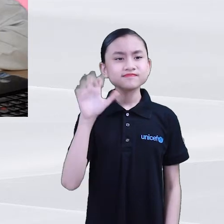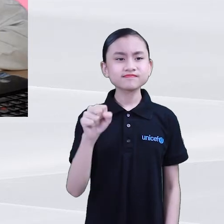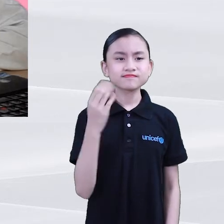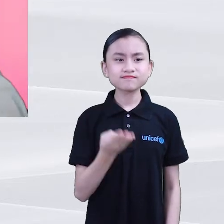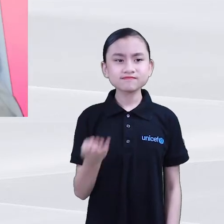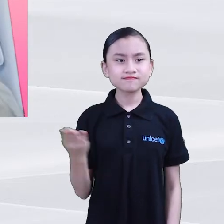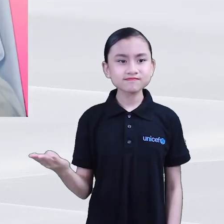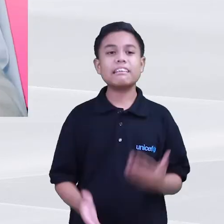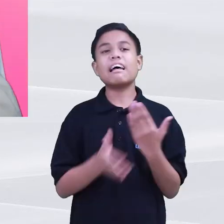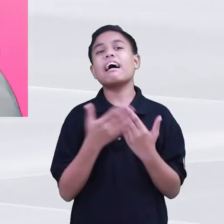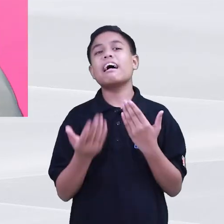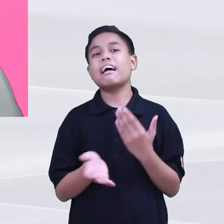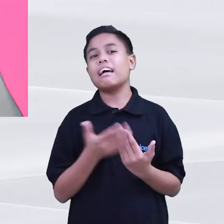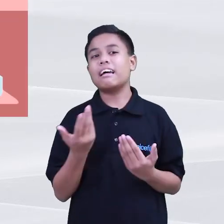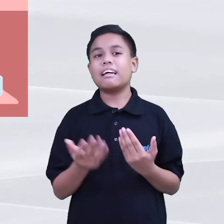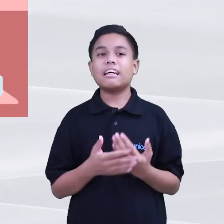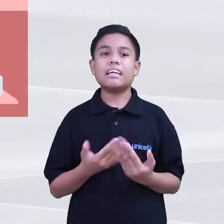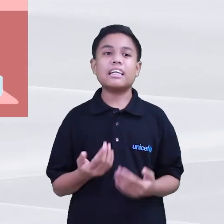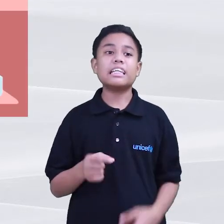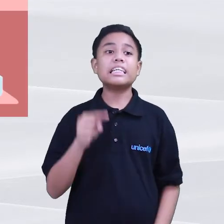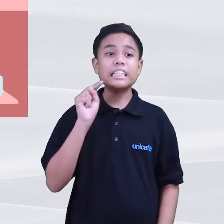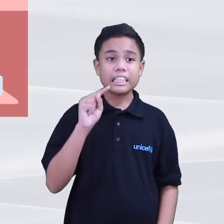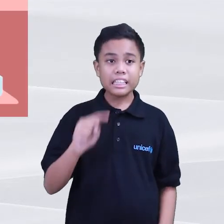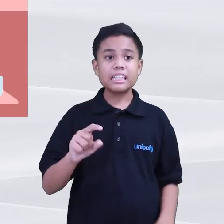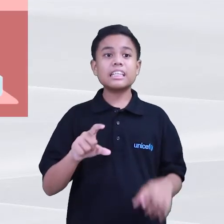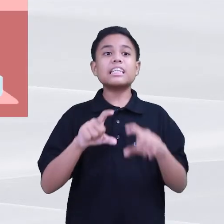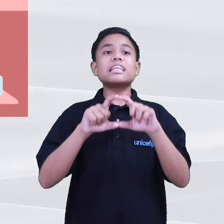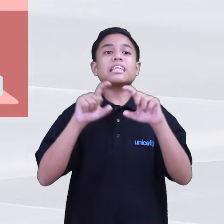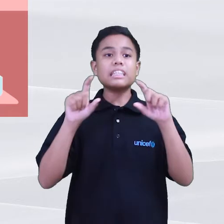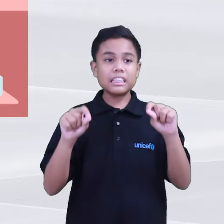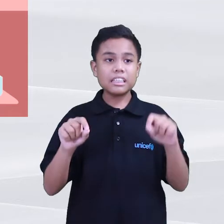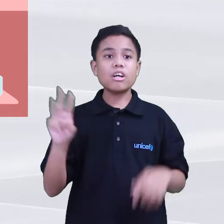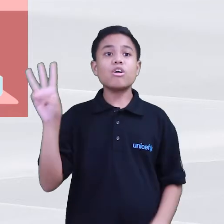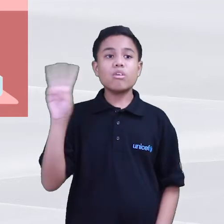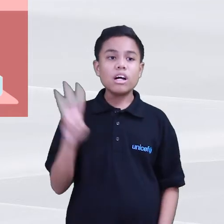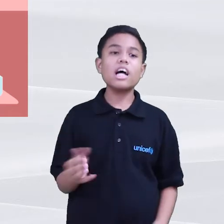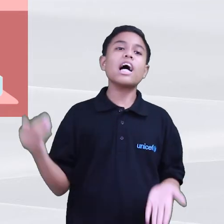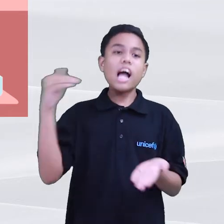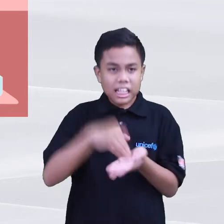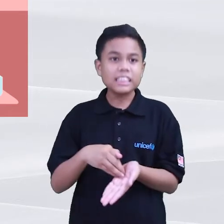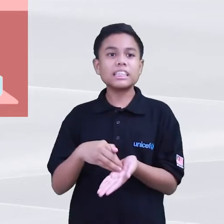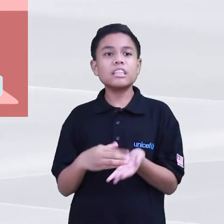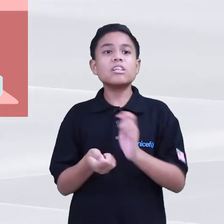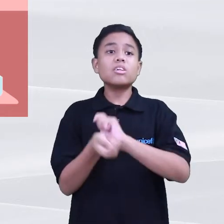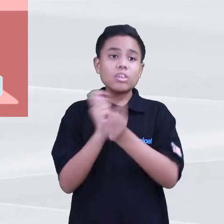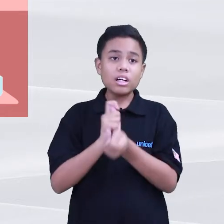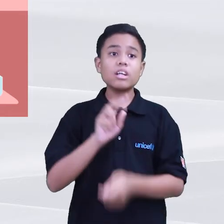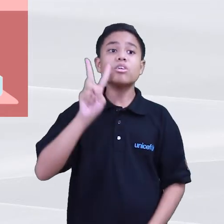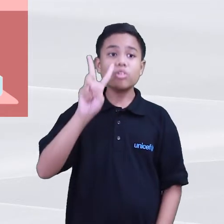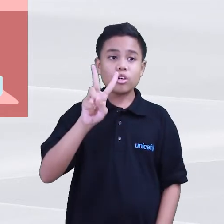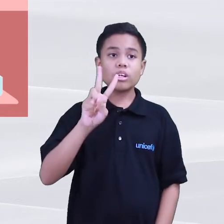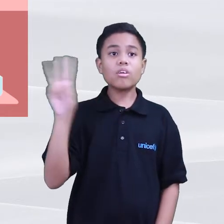mengesan objek. Senang sahaja. Kita perlu ulangi blok while dan menukar 2 perkara berikut. Syarat di